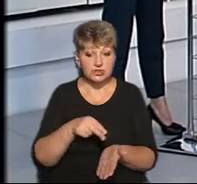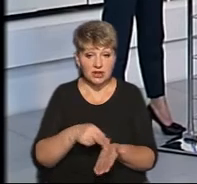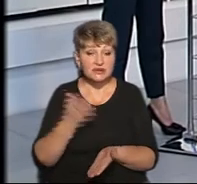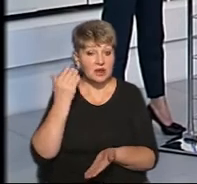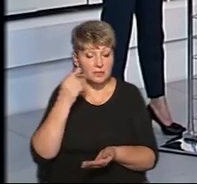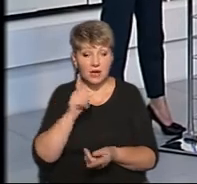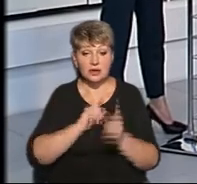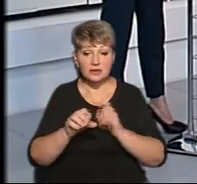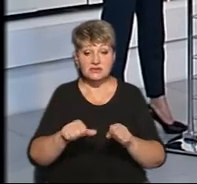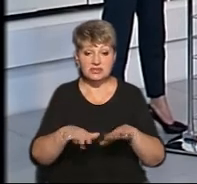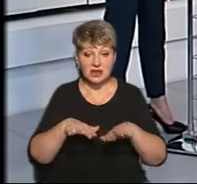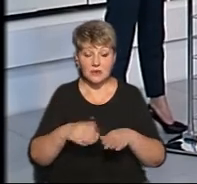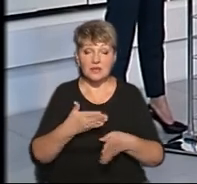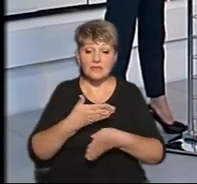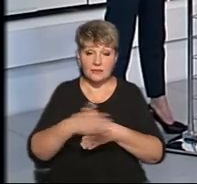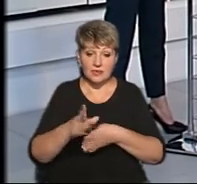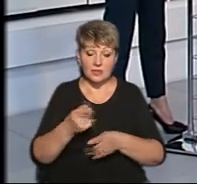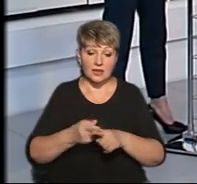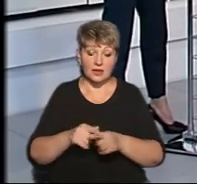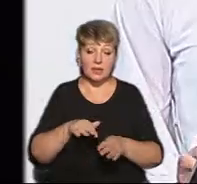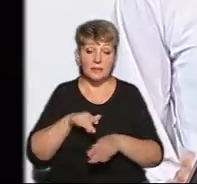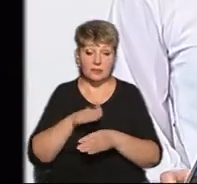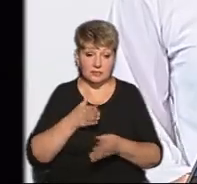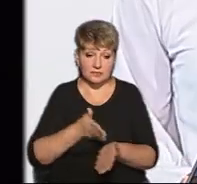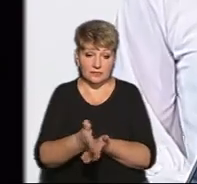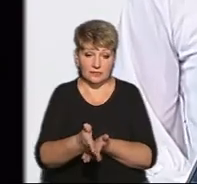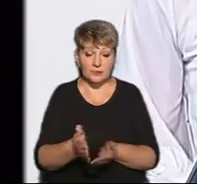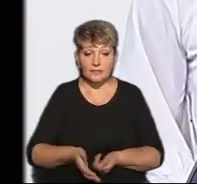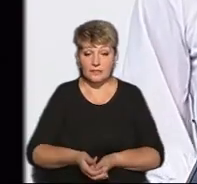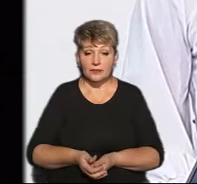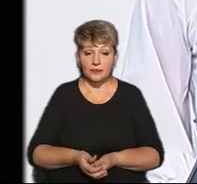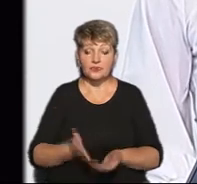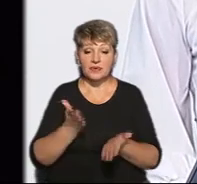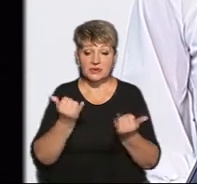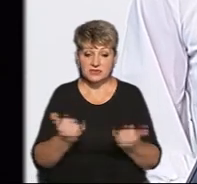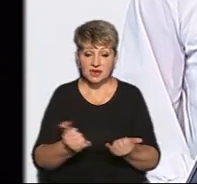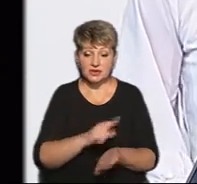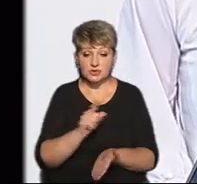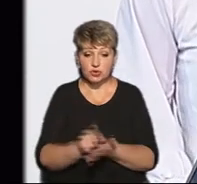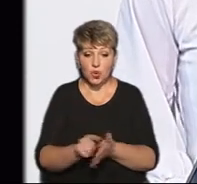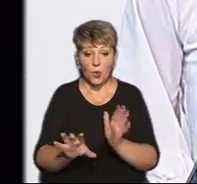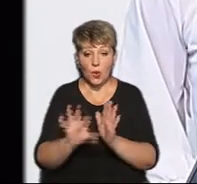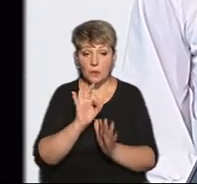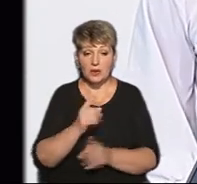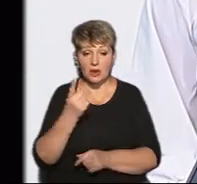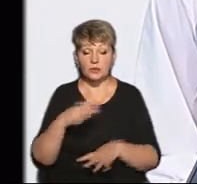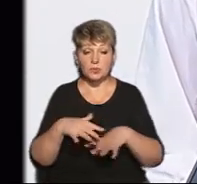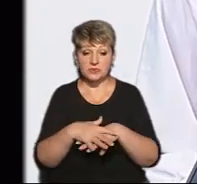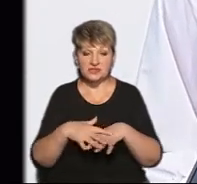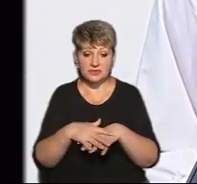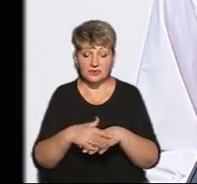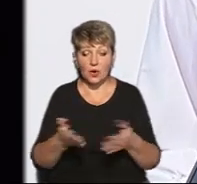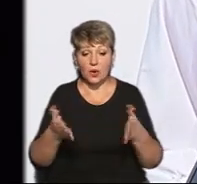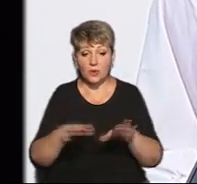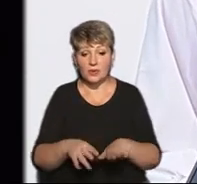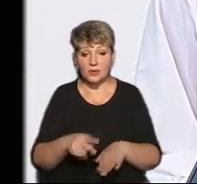минулій сесії спрямувало на даний захід. Зараз маєте обрати одну із цифр, залишились вільними